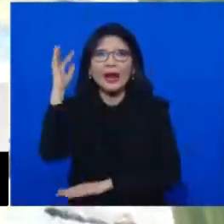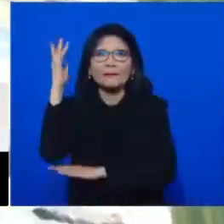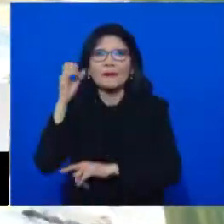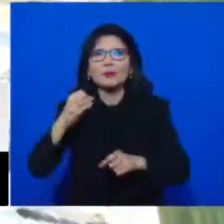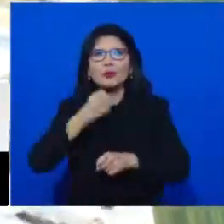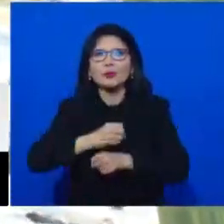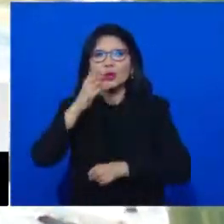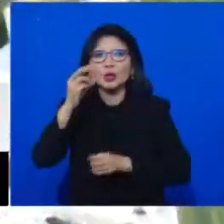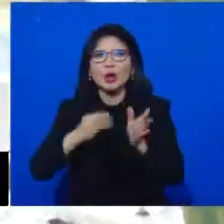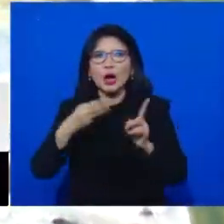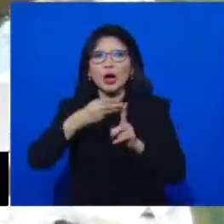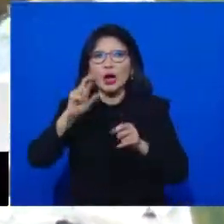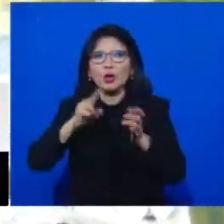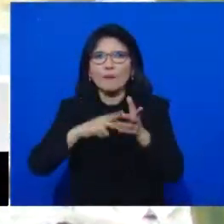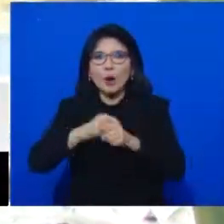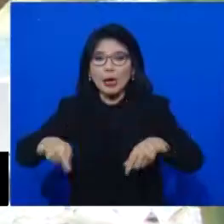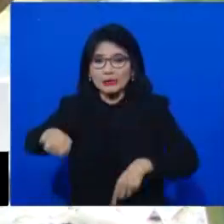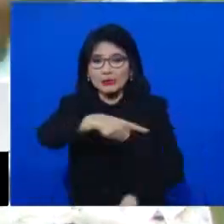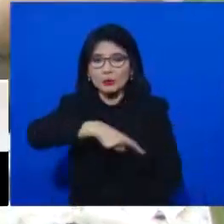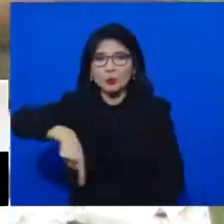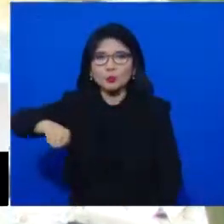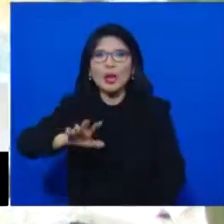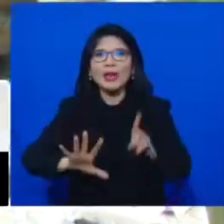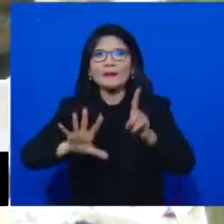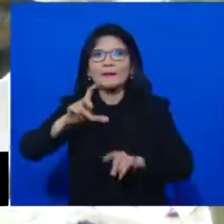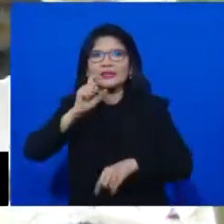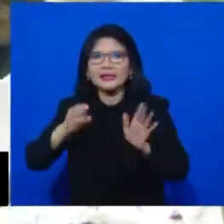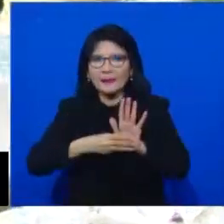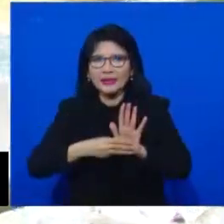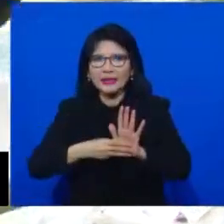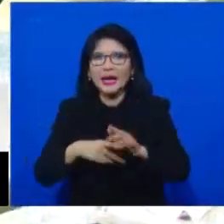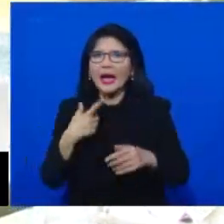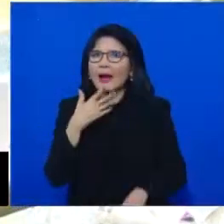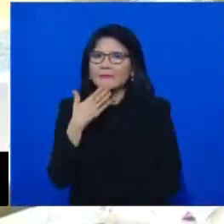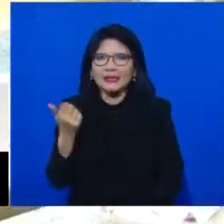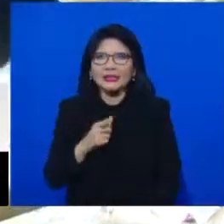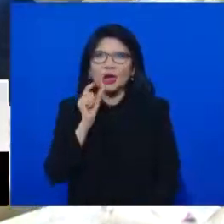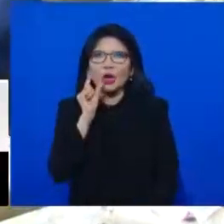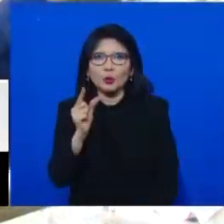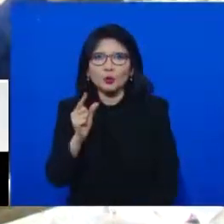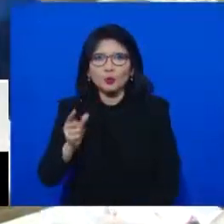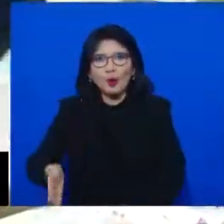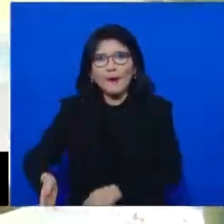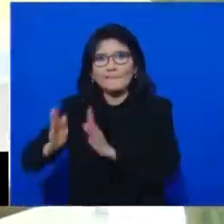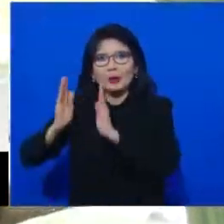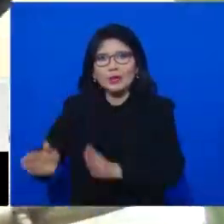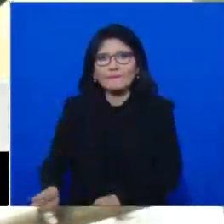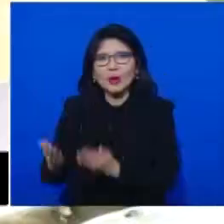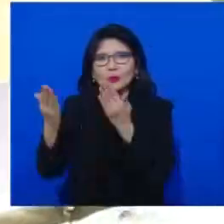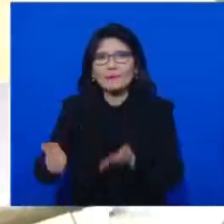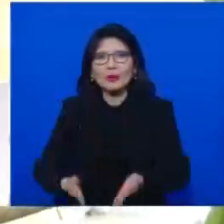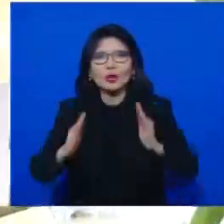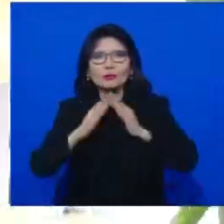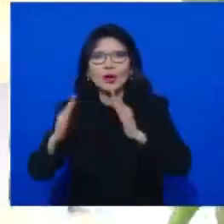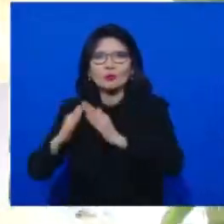gombong. Bambu ini diameternya bisa mencapai 15 cm dan biasanya digunakan untuk konstruksi atau bangunan ya. Betul, Pak ya? Betul sekali. Wah,